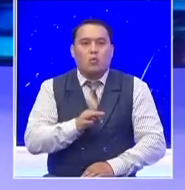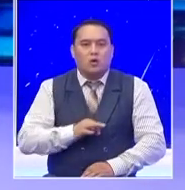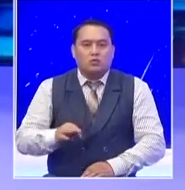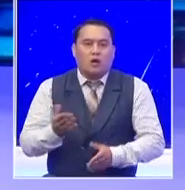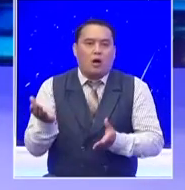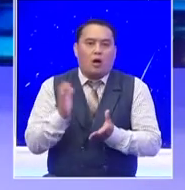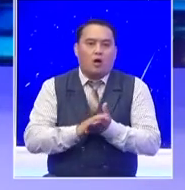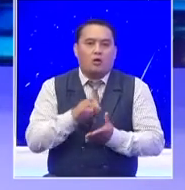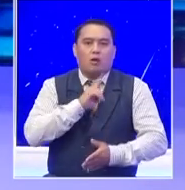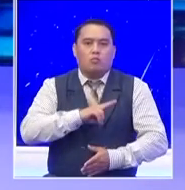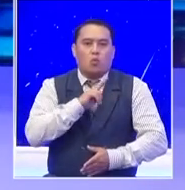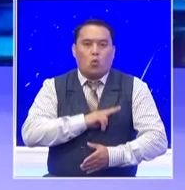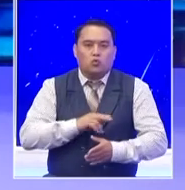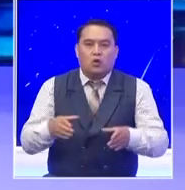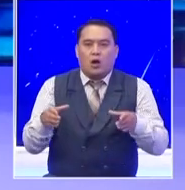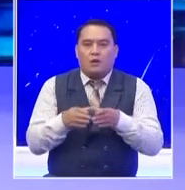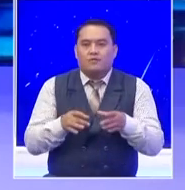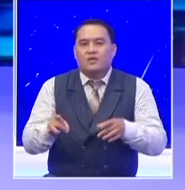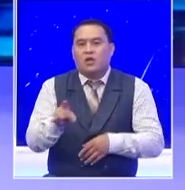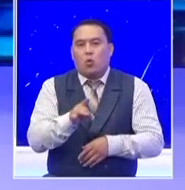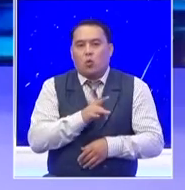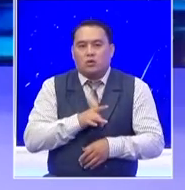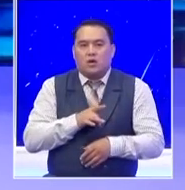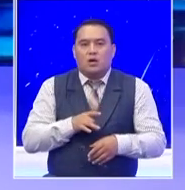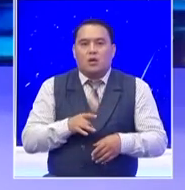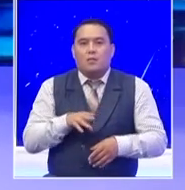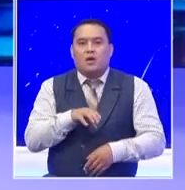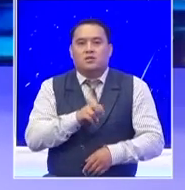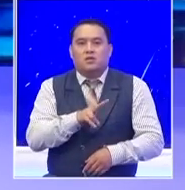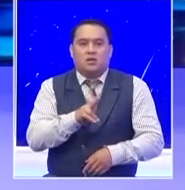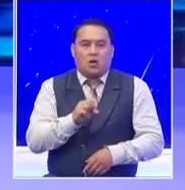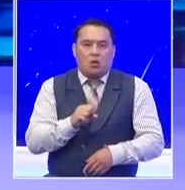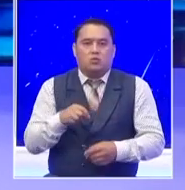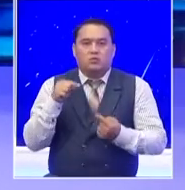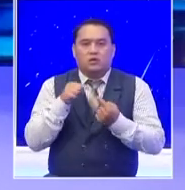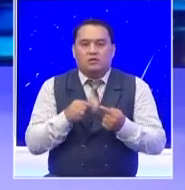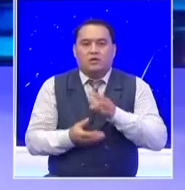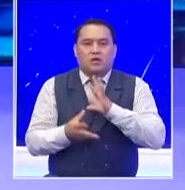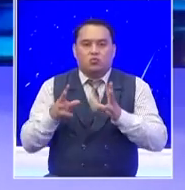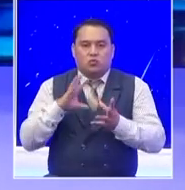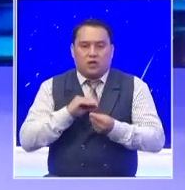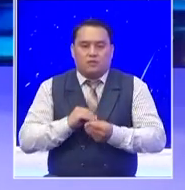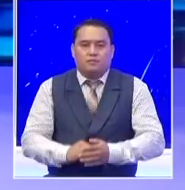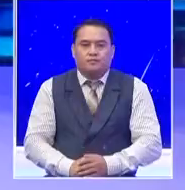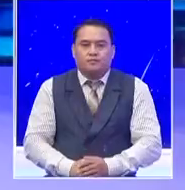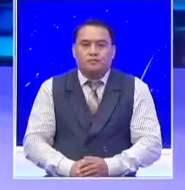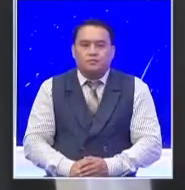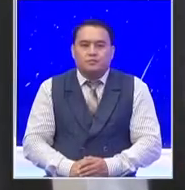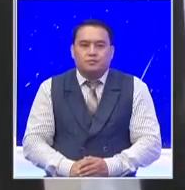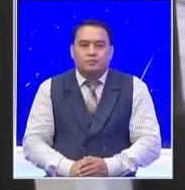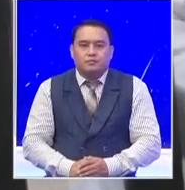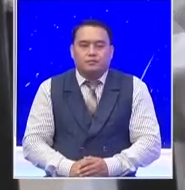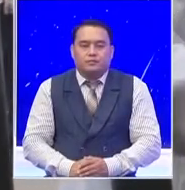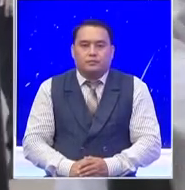Он ознакомился с ходом уборочной кампании в регионе и агрохолдинге «Байсерке Агро» и сравнил результат. Подробности из сюжета.